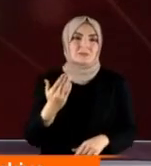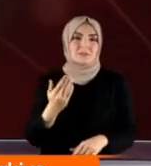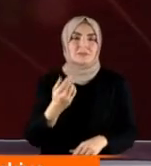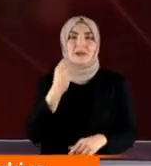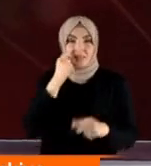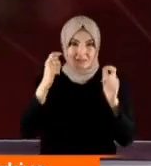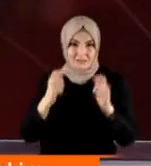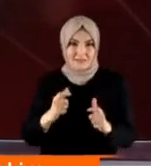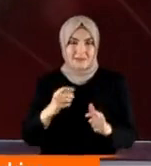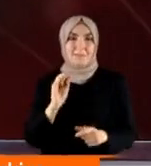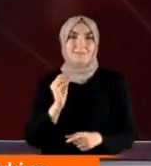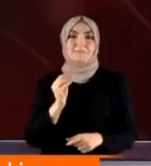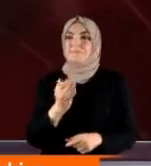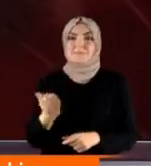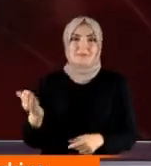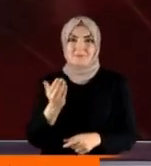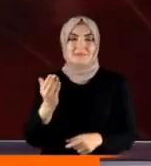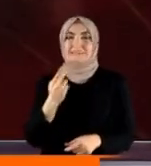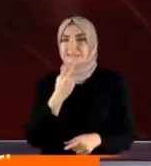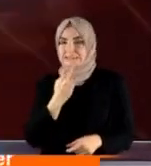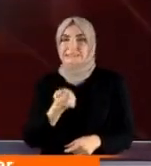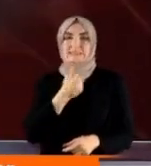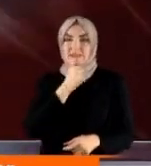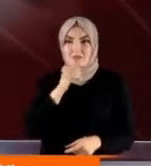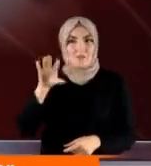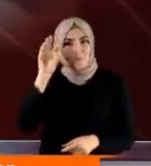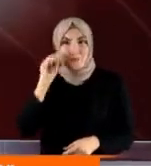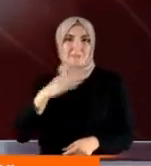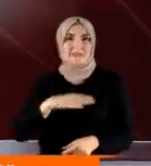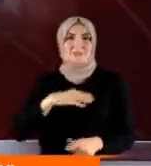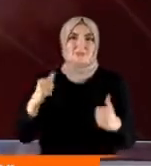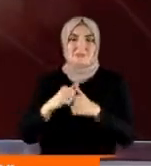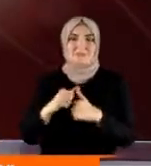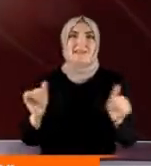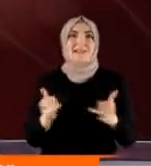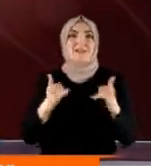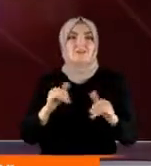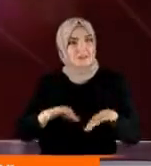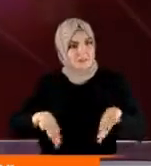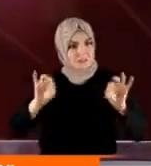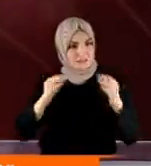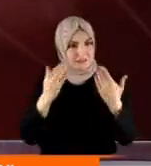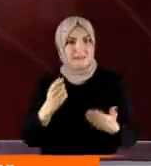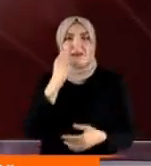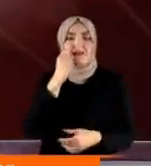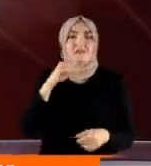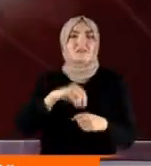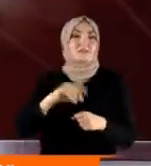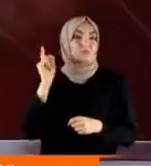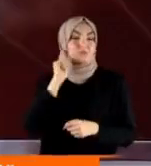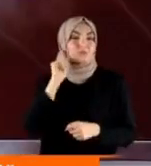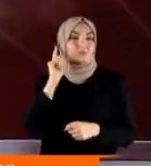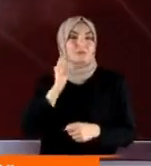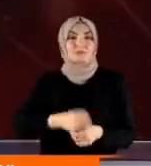düzenledi. Üstelik böyle bir ortamda. Şimdi bebeklerinin cinsiyetini Ankara'nın uğrak mekanlarından Atakule'ye yansıtılan ışığın